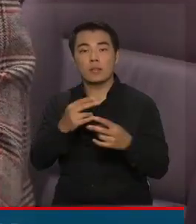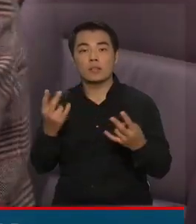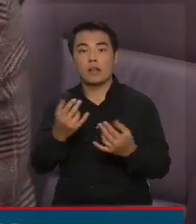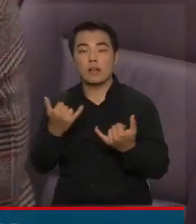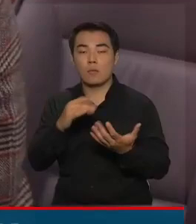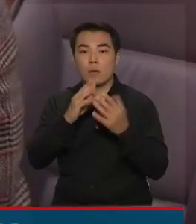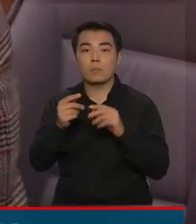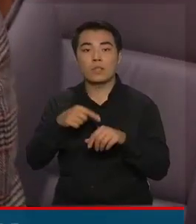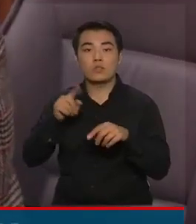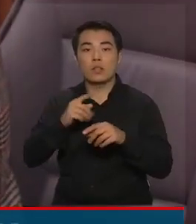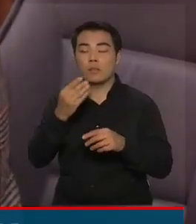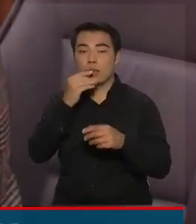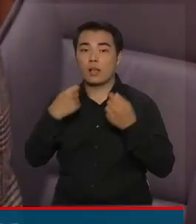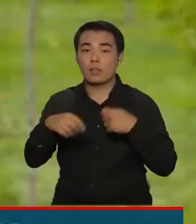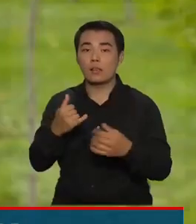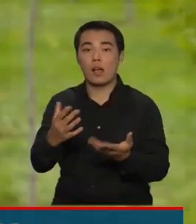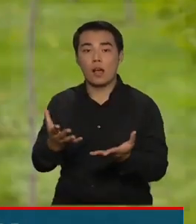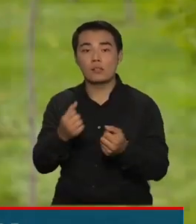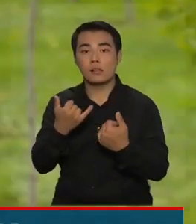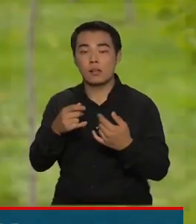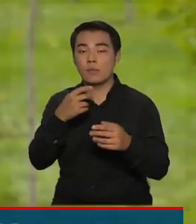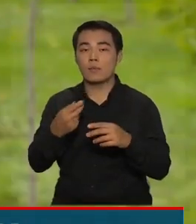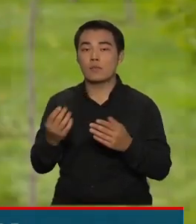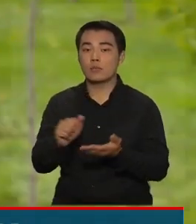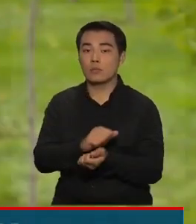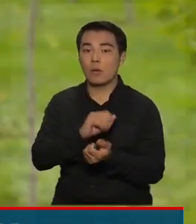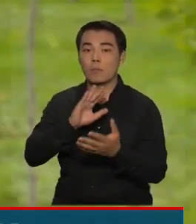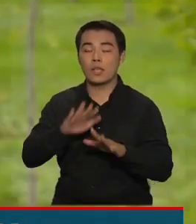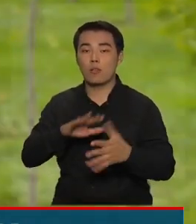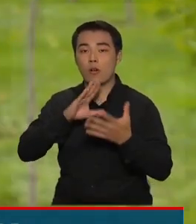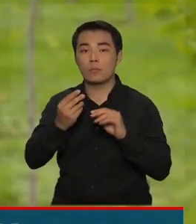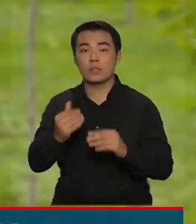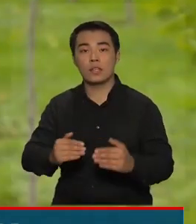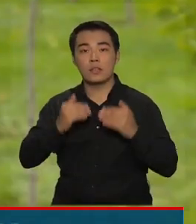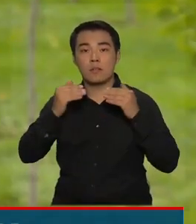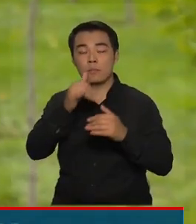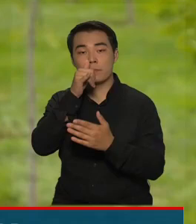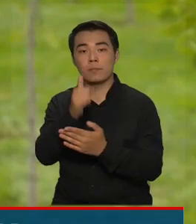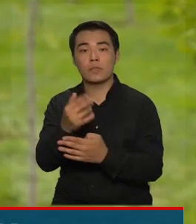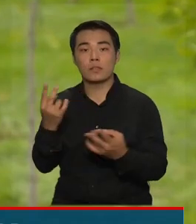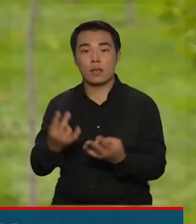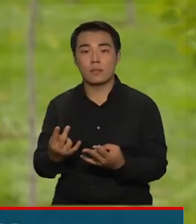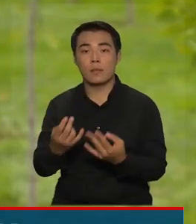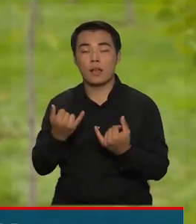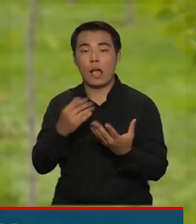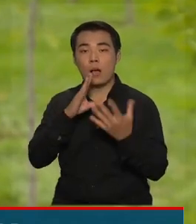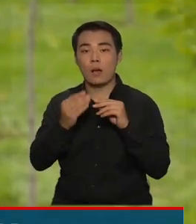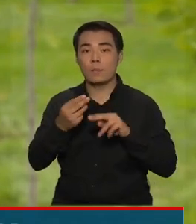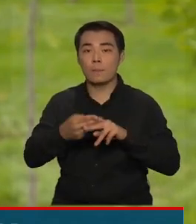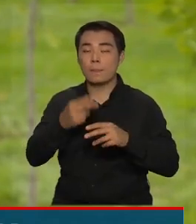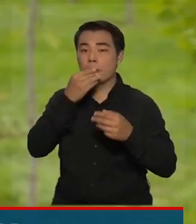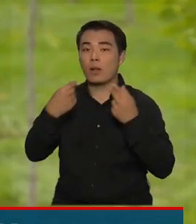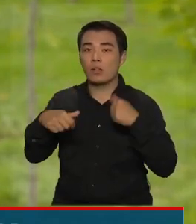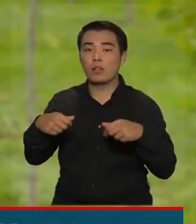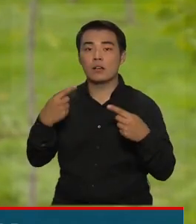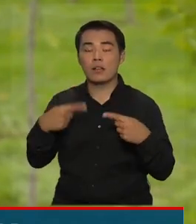Себебі астық қабылдау пункттері мен астық кептіру кәсіпорындарының тарифті көтеруіне жол бермеу маңызды. Қазір онсыз да кей